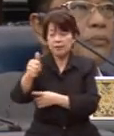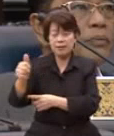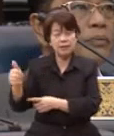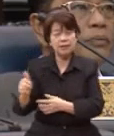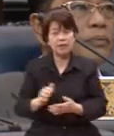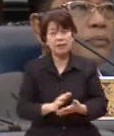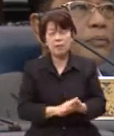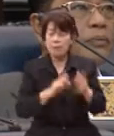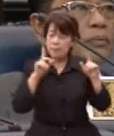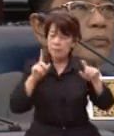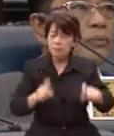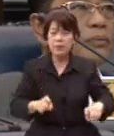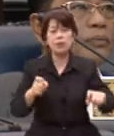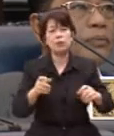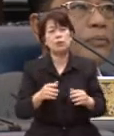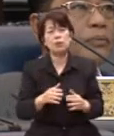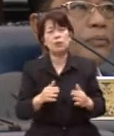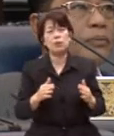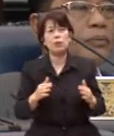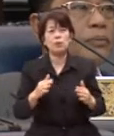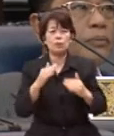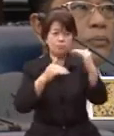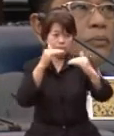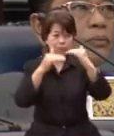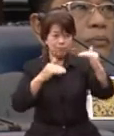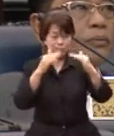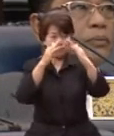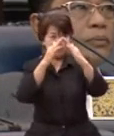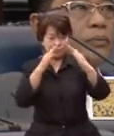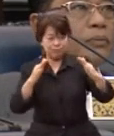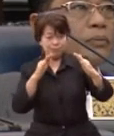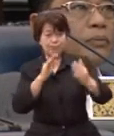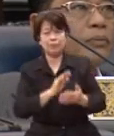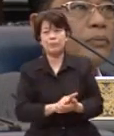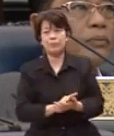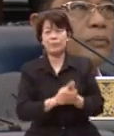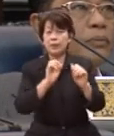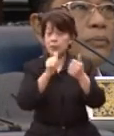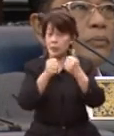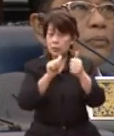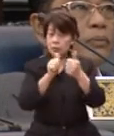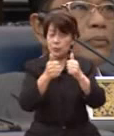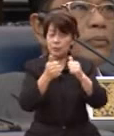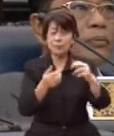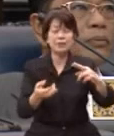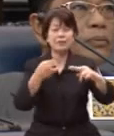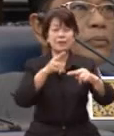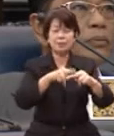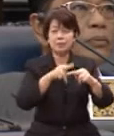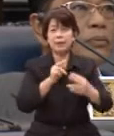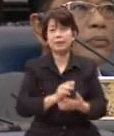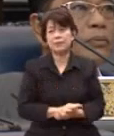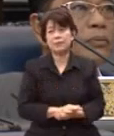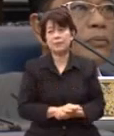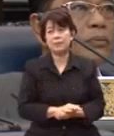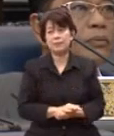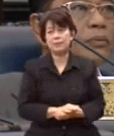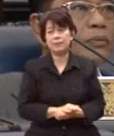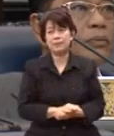perlu kompleks atau minisukan di tambah pula dengan